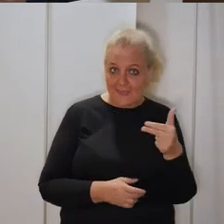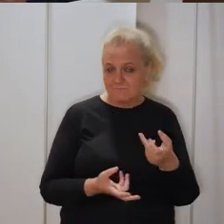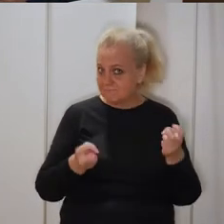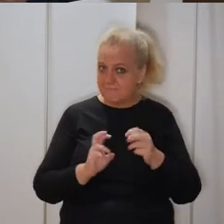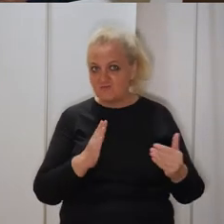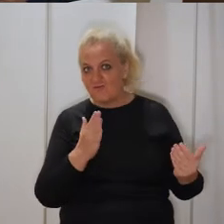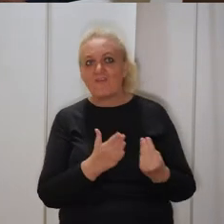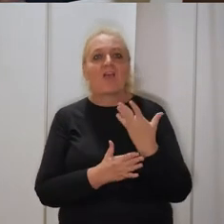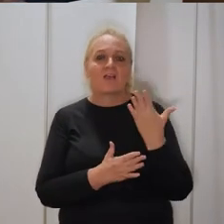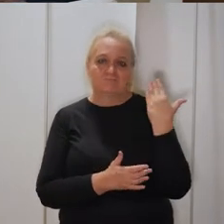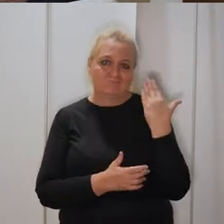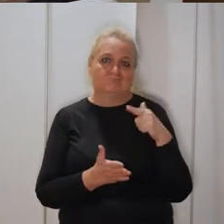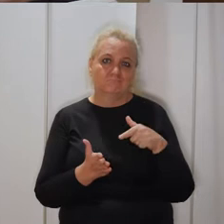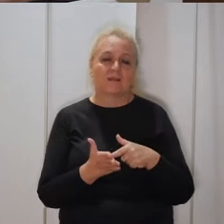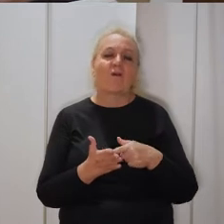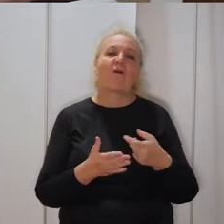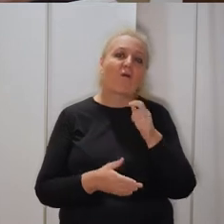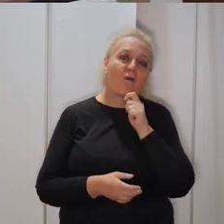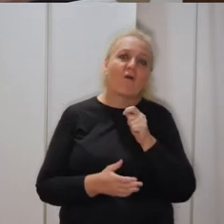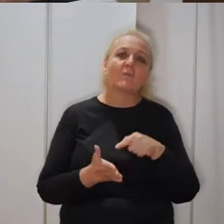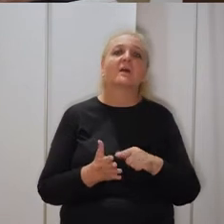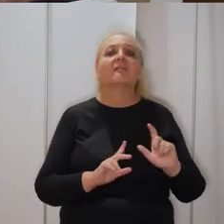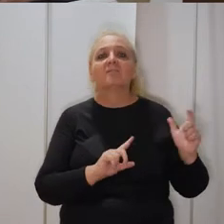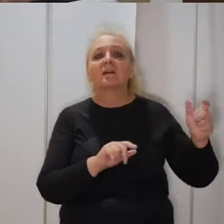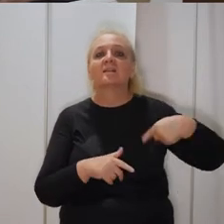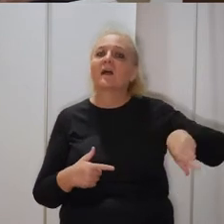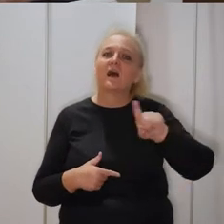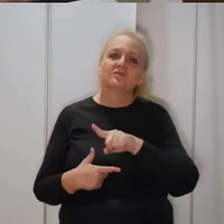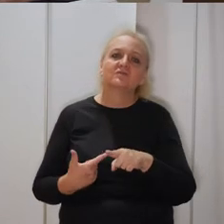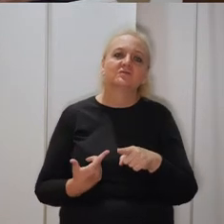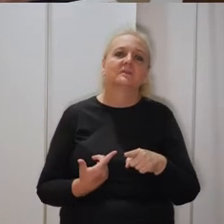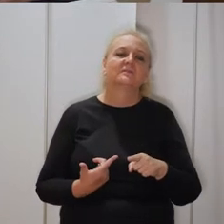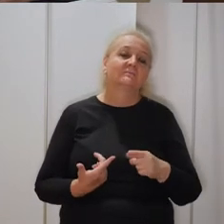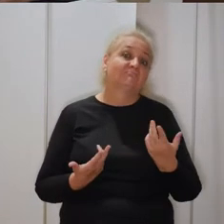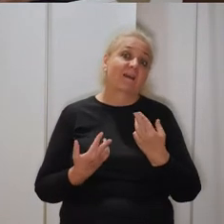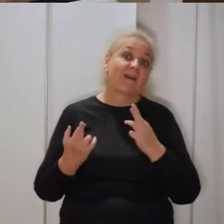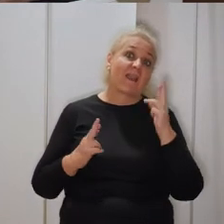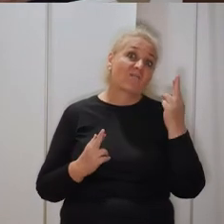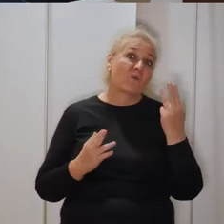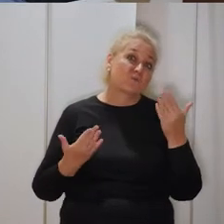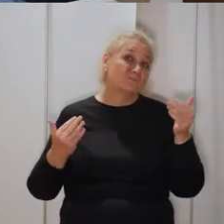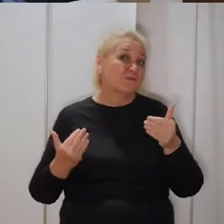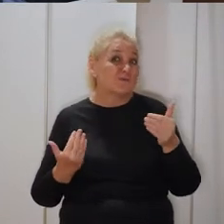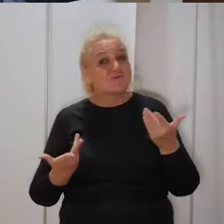tak. Najświeższy twój temat, jeżeli chodzi o taki komentarz do tego, co się dzieje. Czy rewolucyjny? To dobre pytanie.